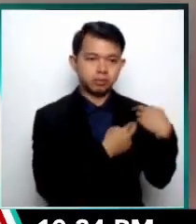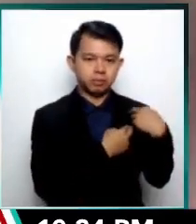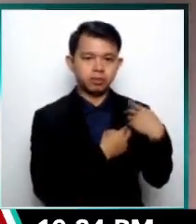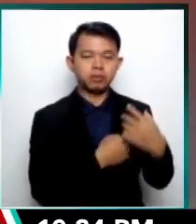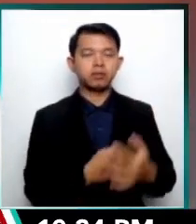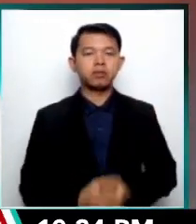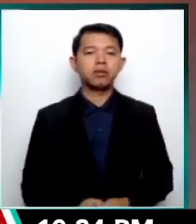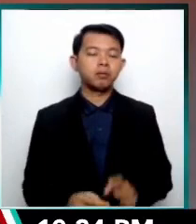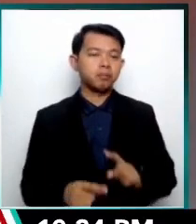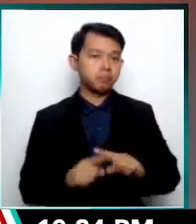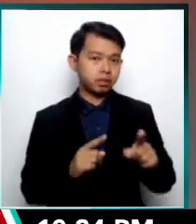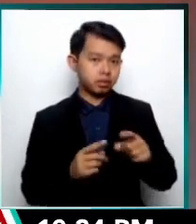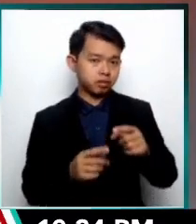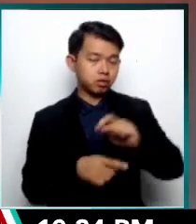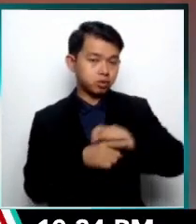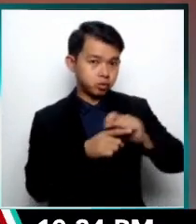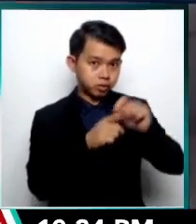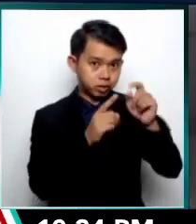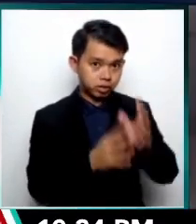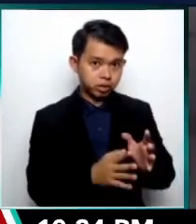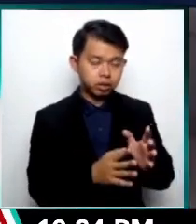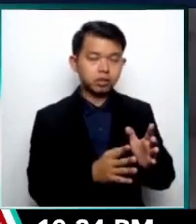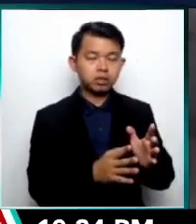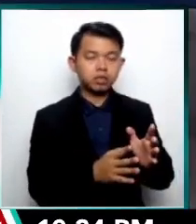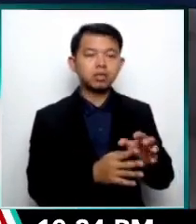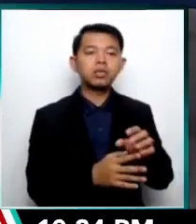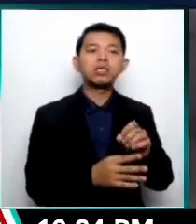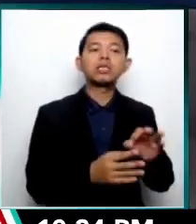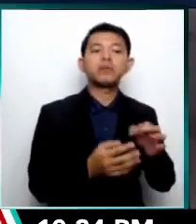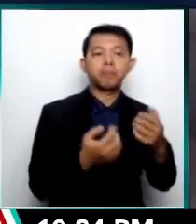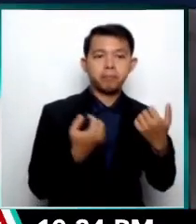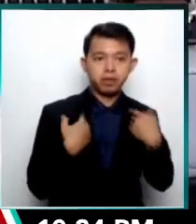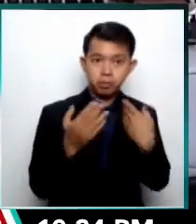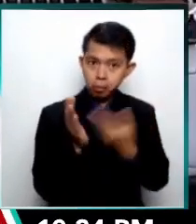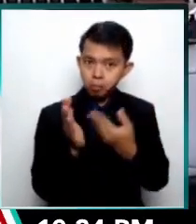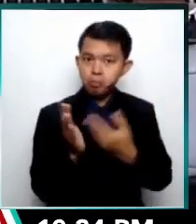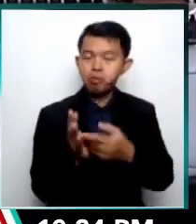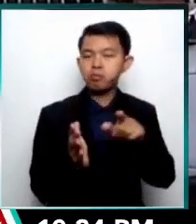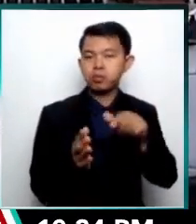training personnel kung mapapatunayang meron silang pagkukulang.